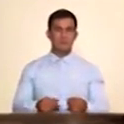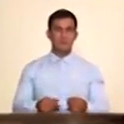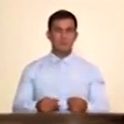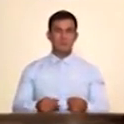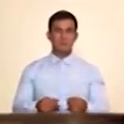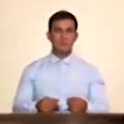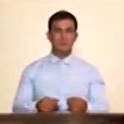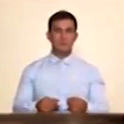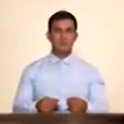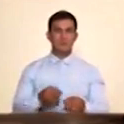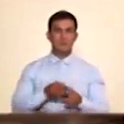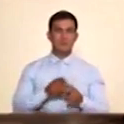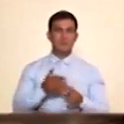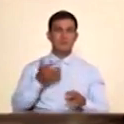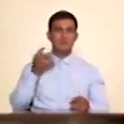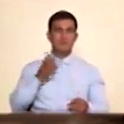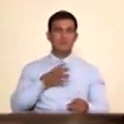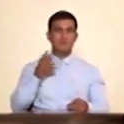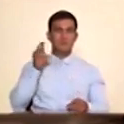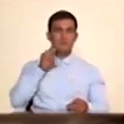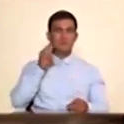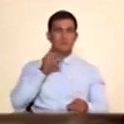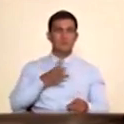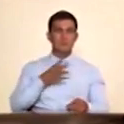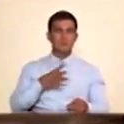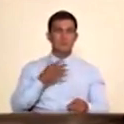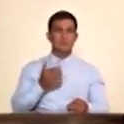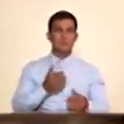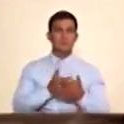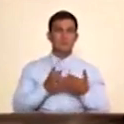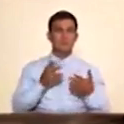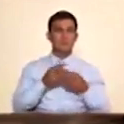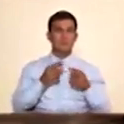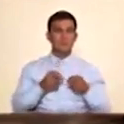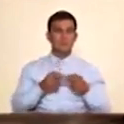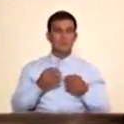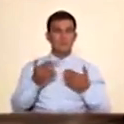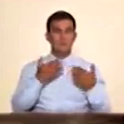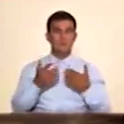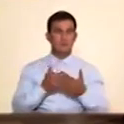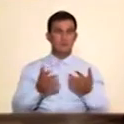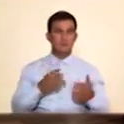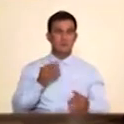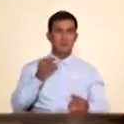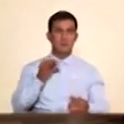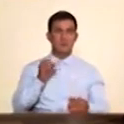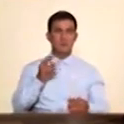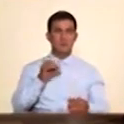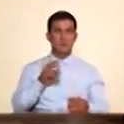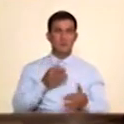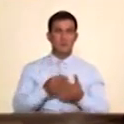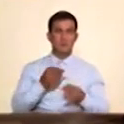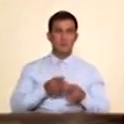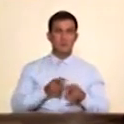o'tgan darslarimizdagi jadvaldan yodingizga solishga harakat qildim. E'tibor bering, feodal tizimda